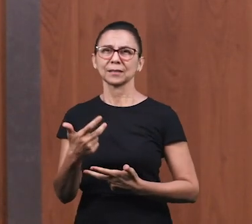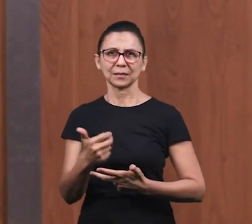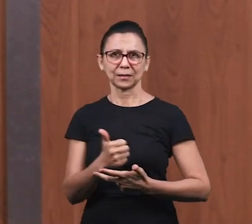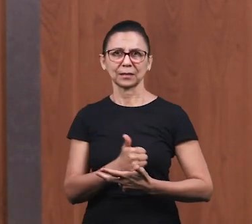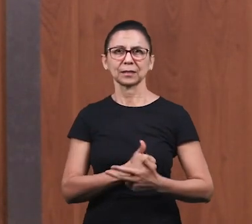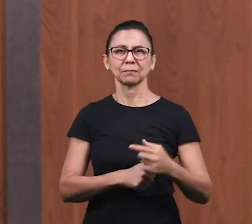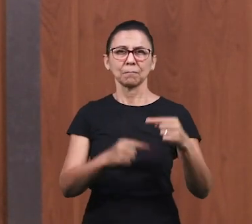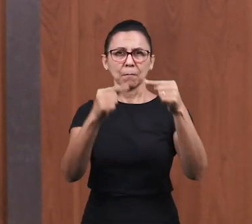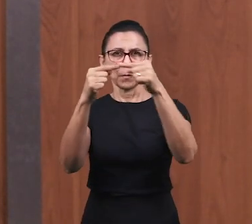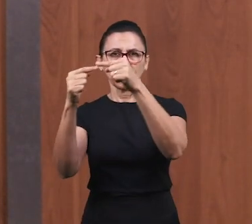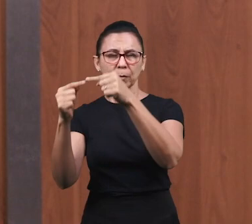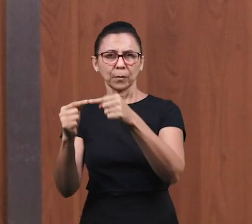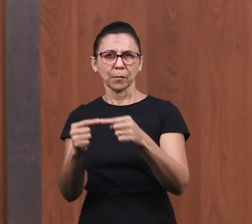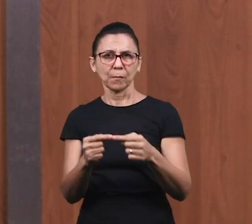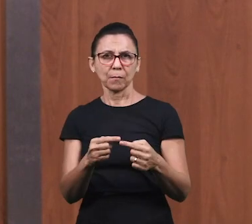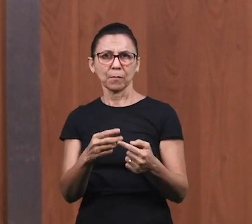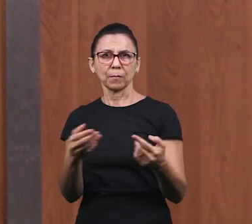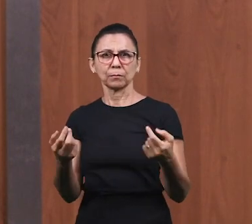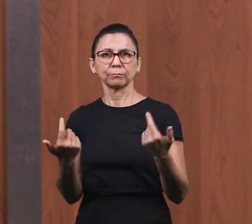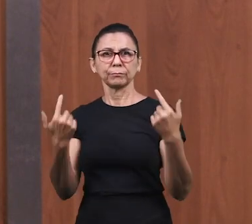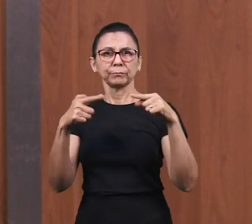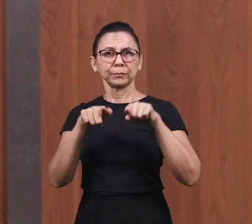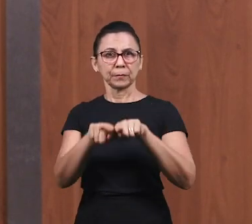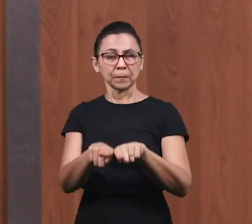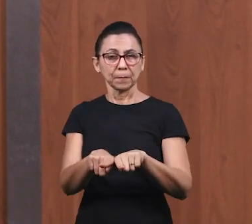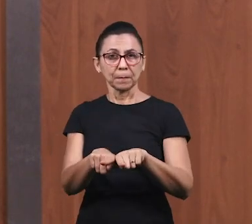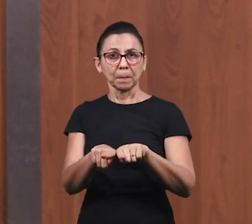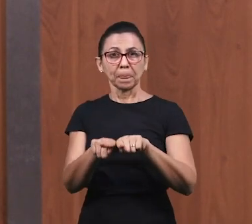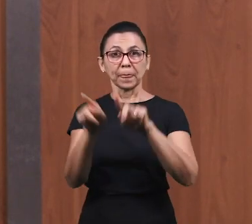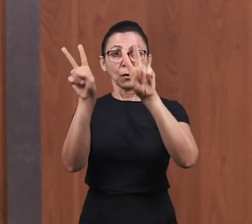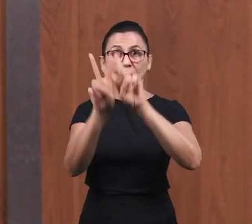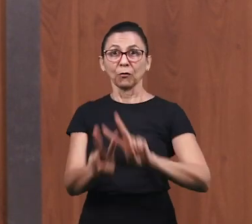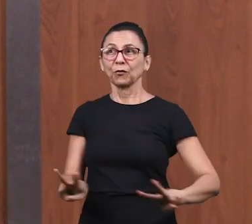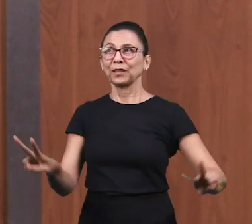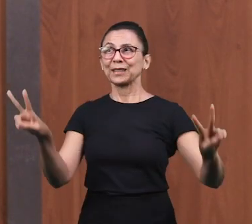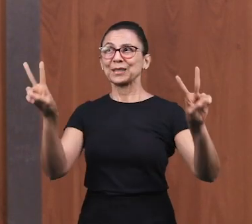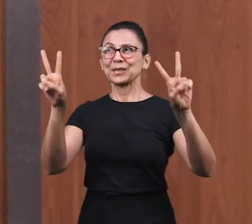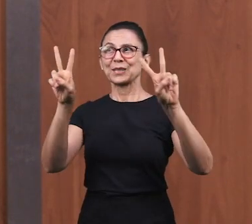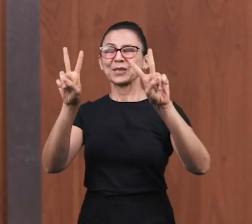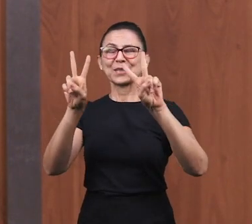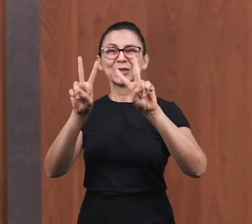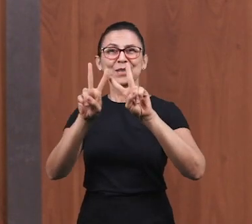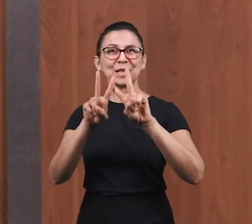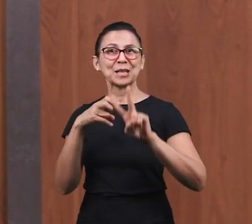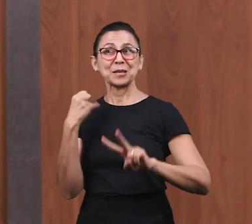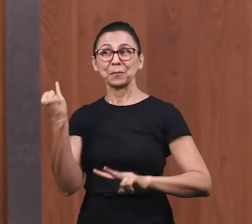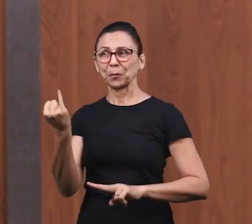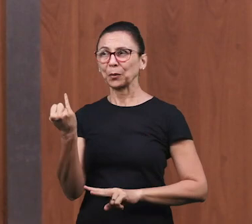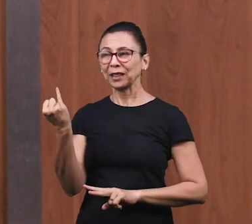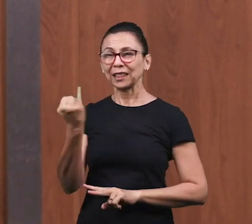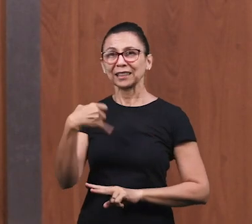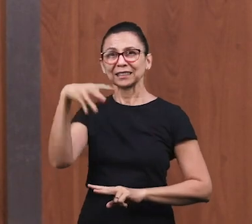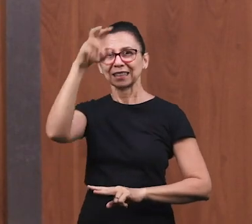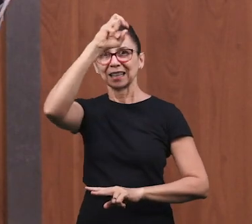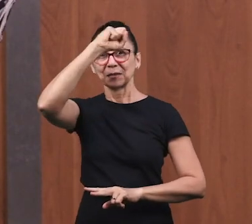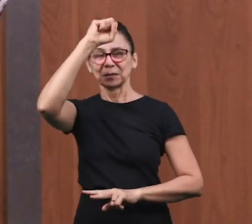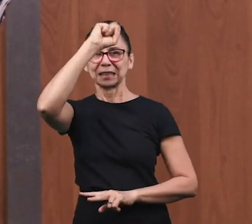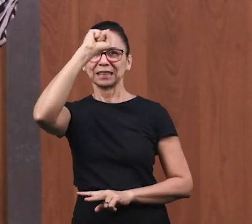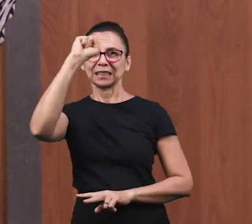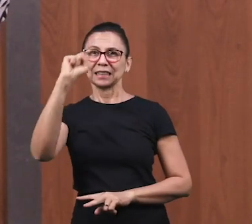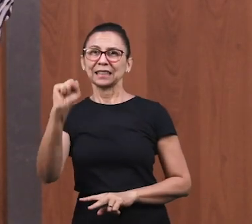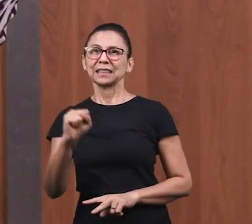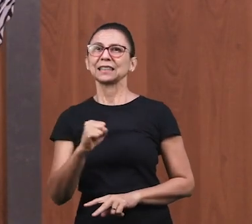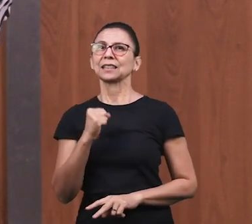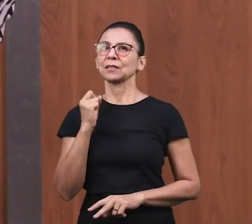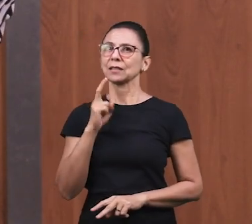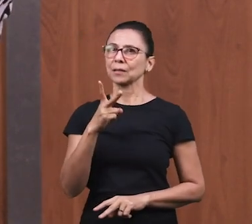plusieurs via neuronales au même instant. Mais la piste visuelle, c'est le grand allié de l'apprentissage. Donc, nous devons